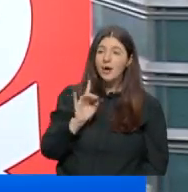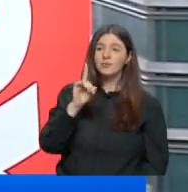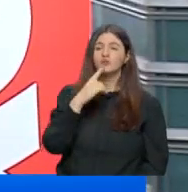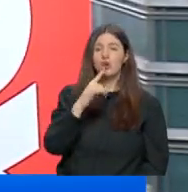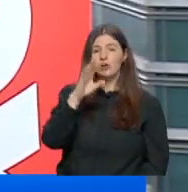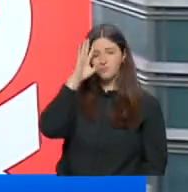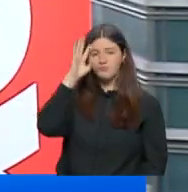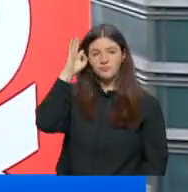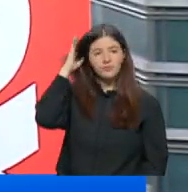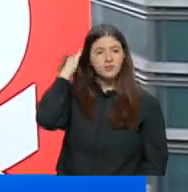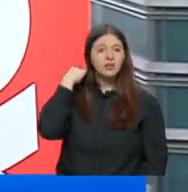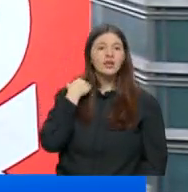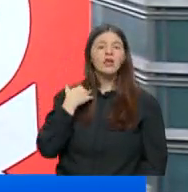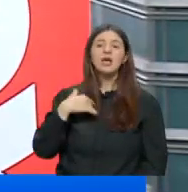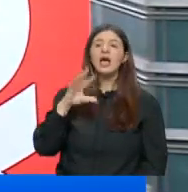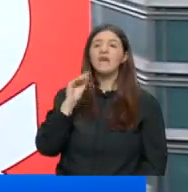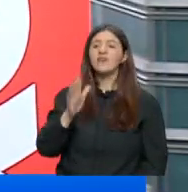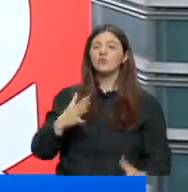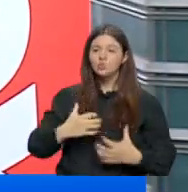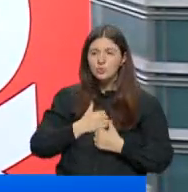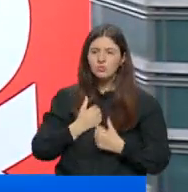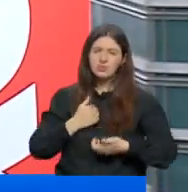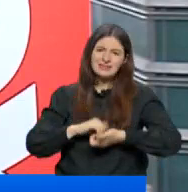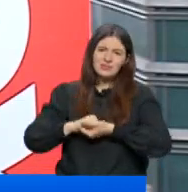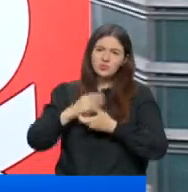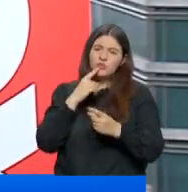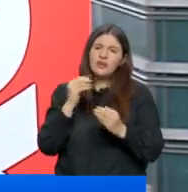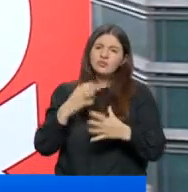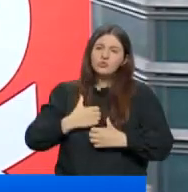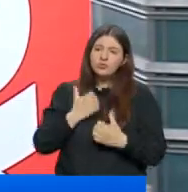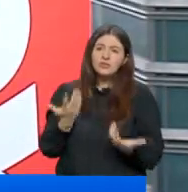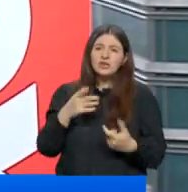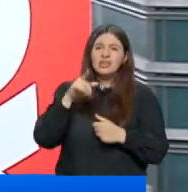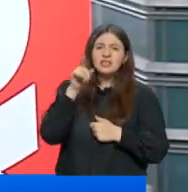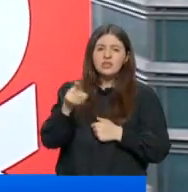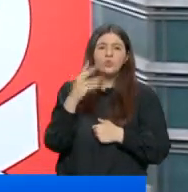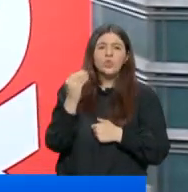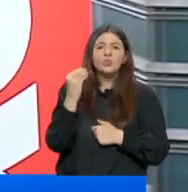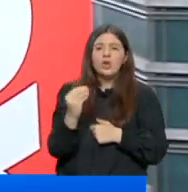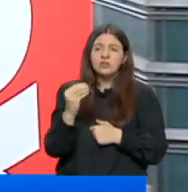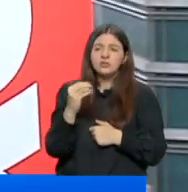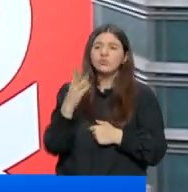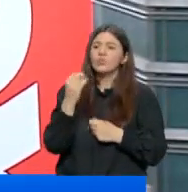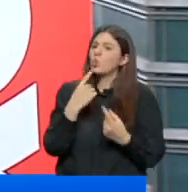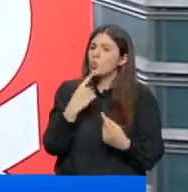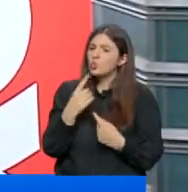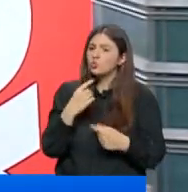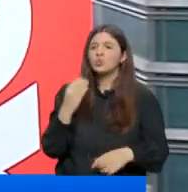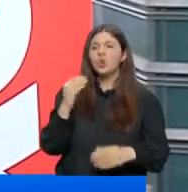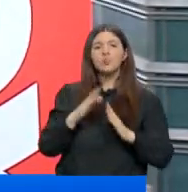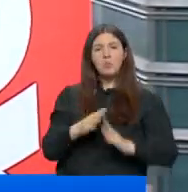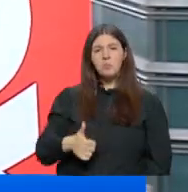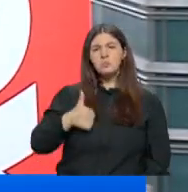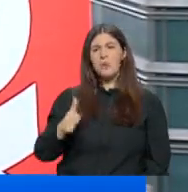şunu söyleyeyim. En çok üzüldüğüm, çok samimi söyleyeceğim. En çok üzüldüğüm şey şu. Siz çok güzelsiniz. Çok güzel konuşuyorsunuz. İyi